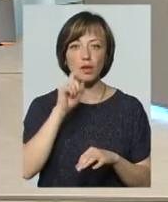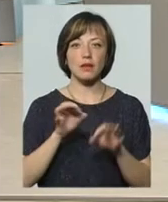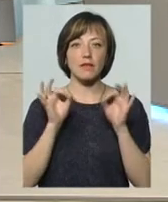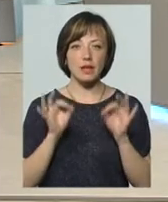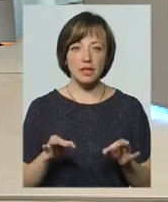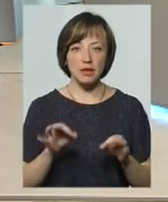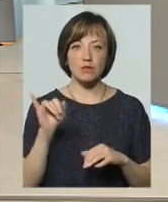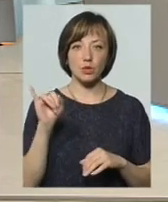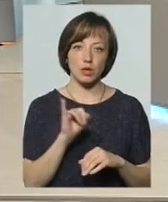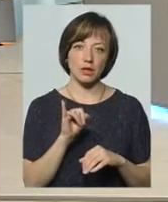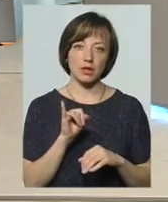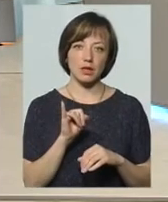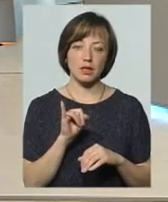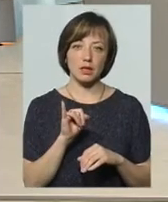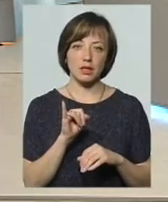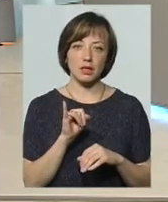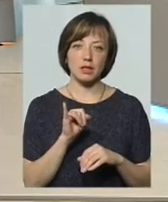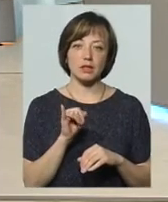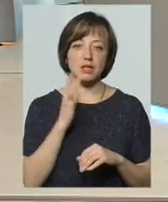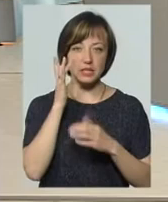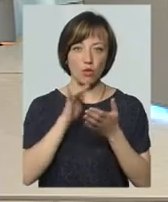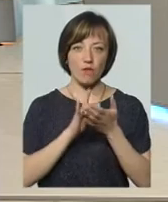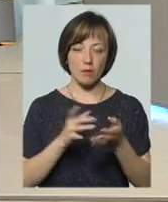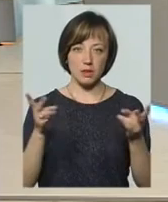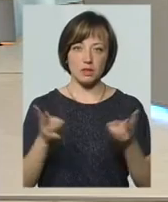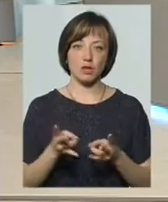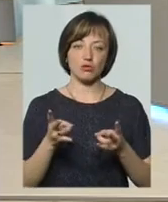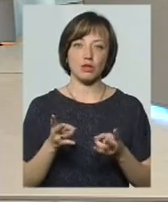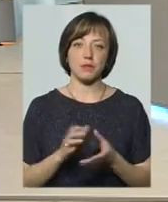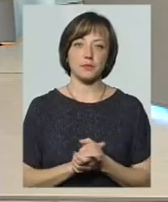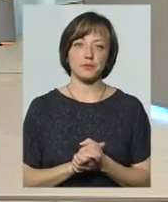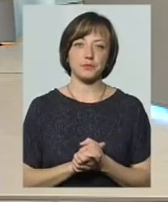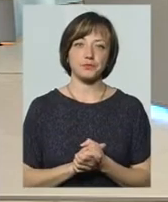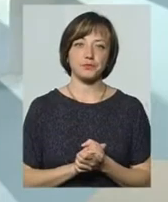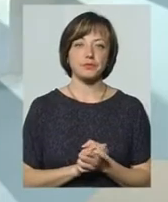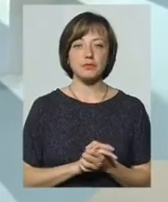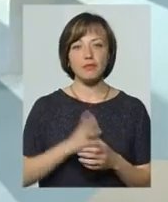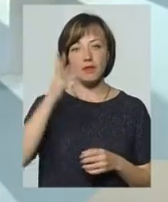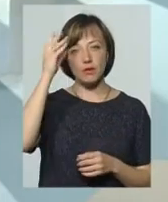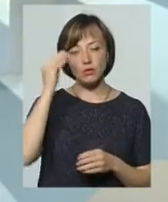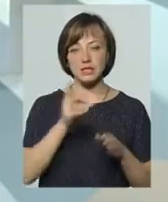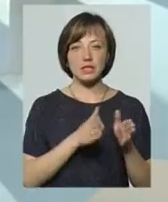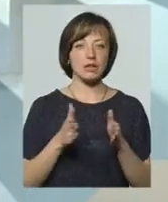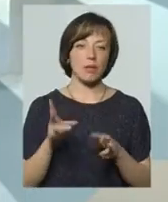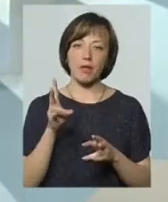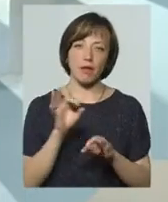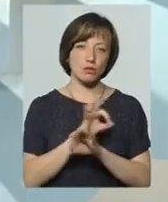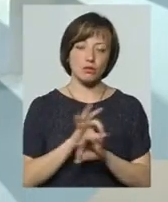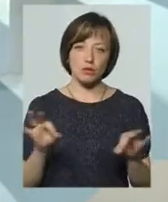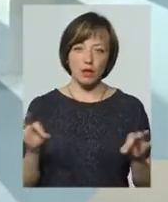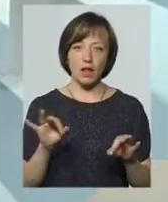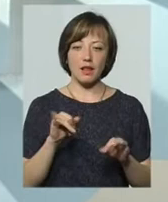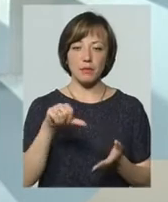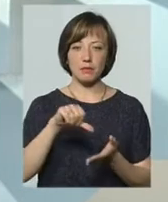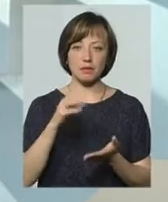і за цільовим призначенням? Ну, певно, що враховуючи, що система недосконала і присутність